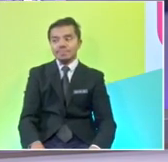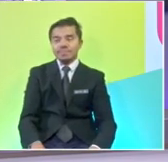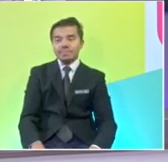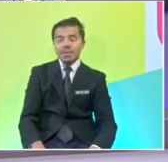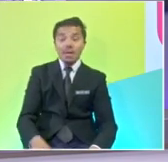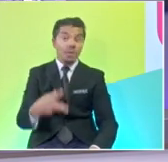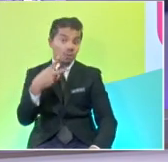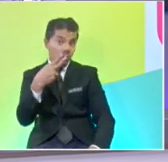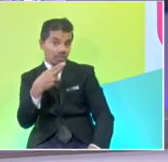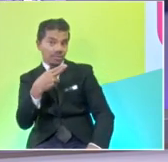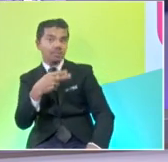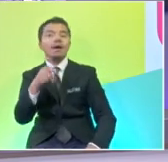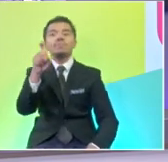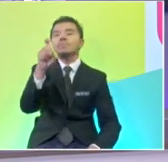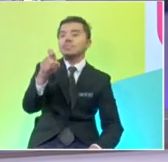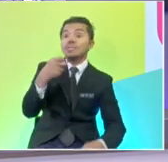hati-hati